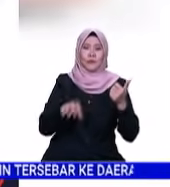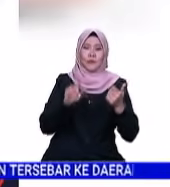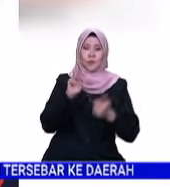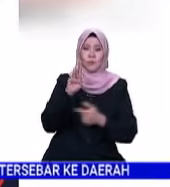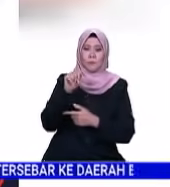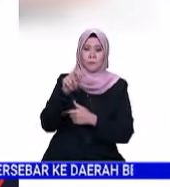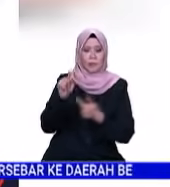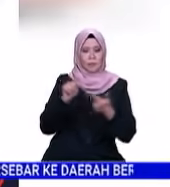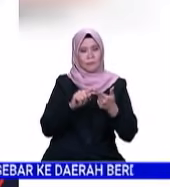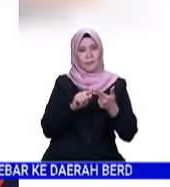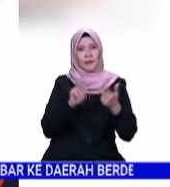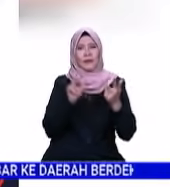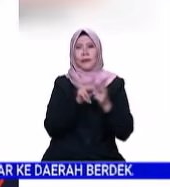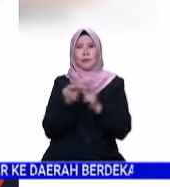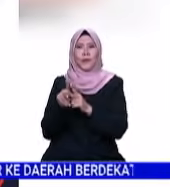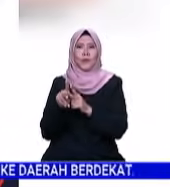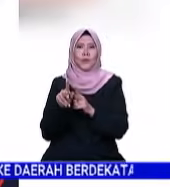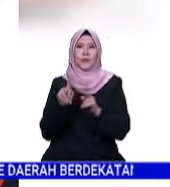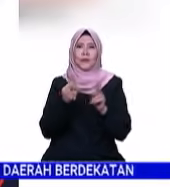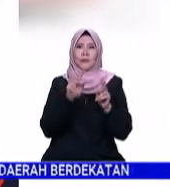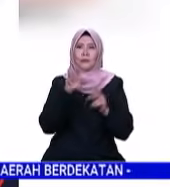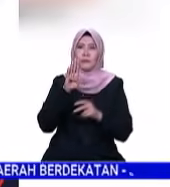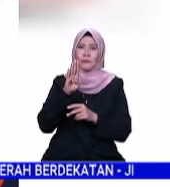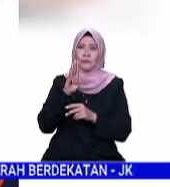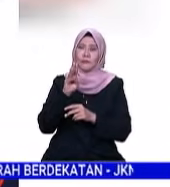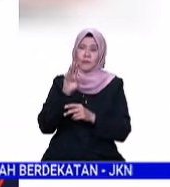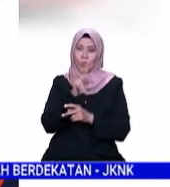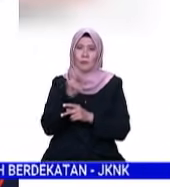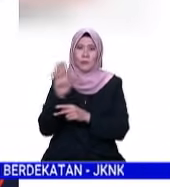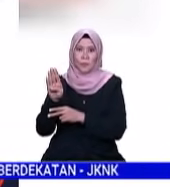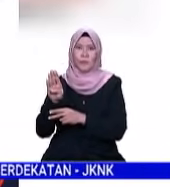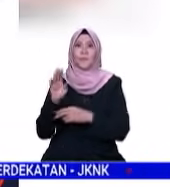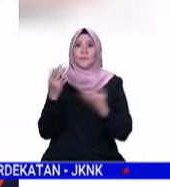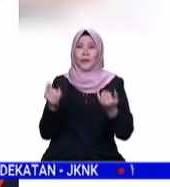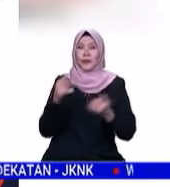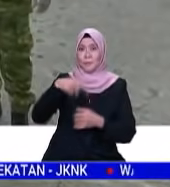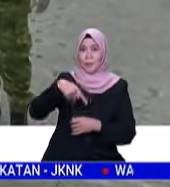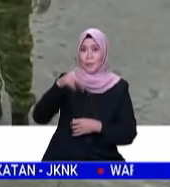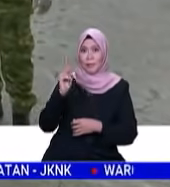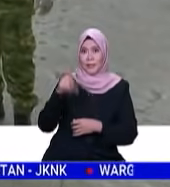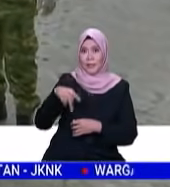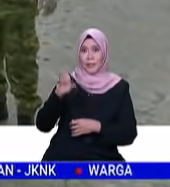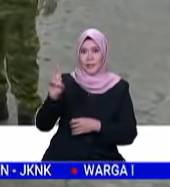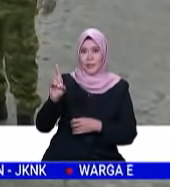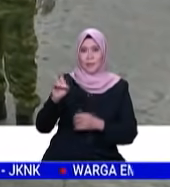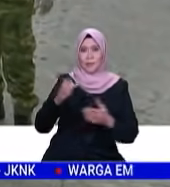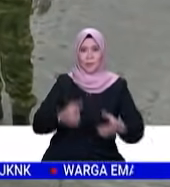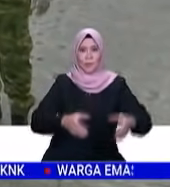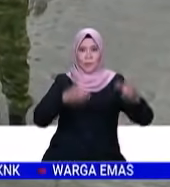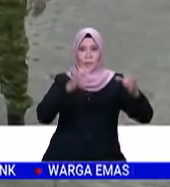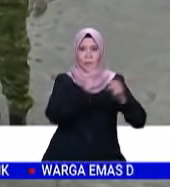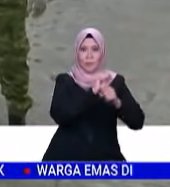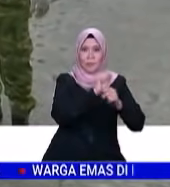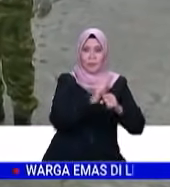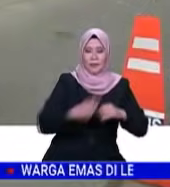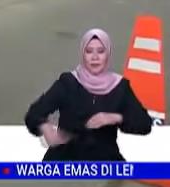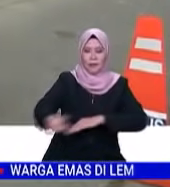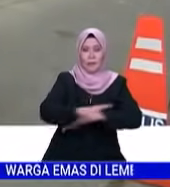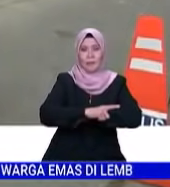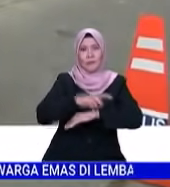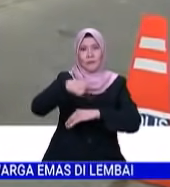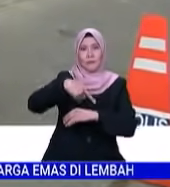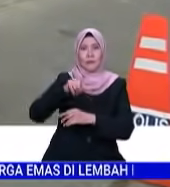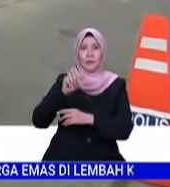Tumpat dan Kampung Tok Sadang, Mukim Badang, Kota Baru. PKPD turut dilaksanakan di kuartus pekerja Ladang Palm